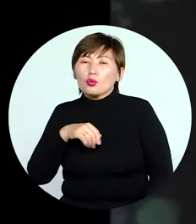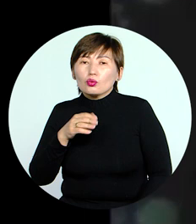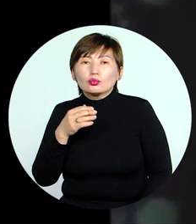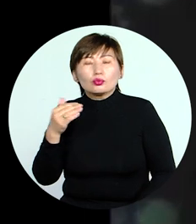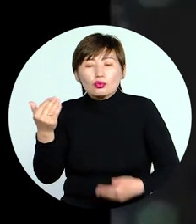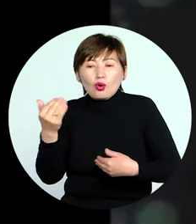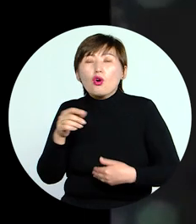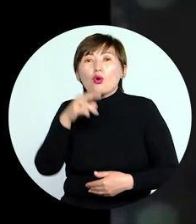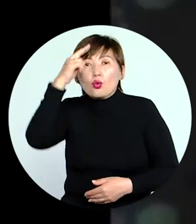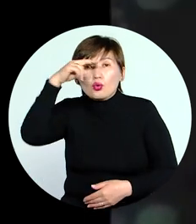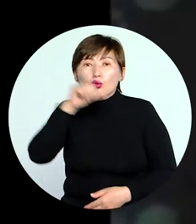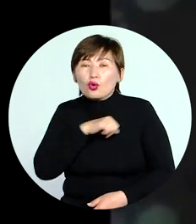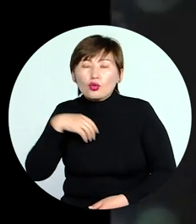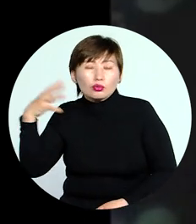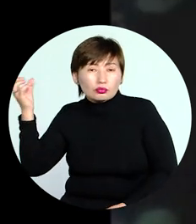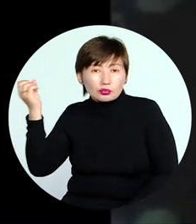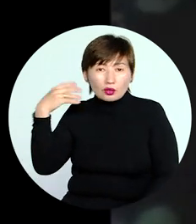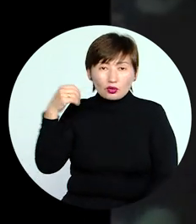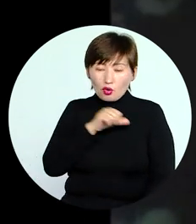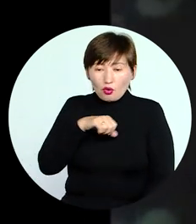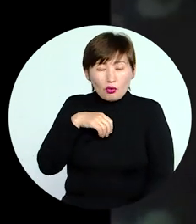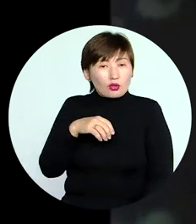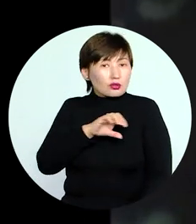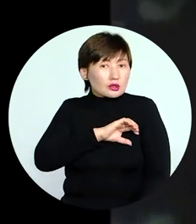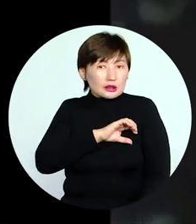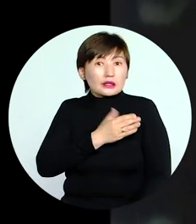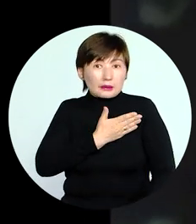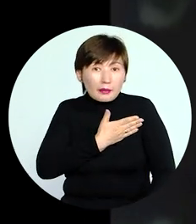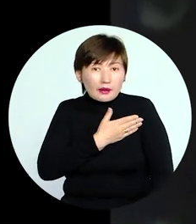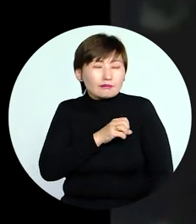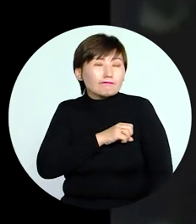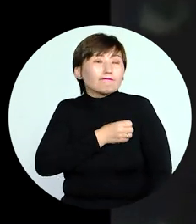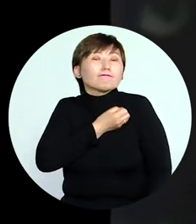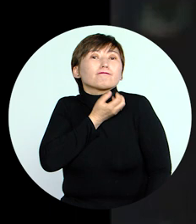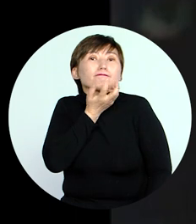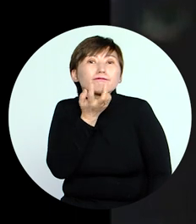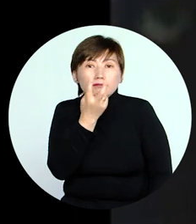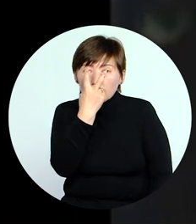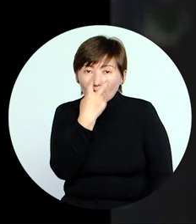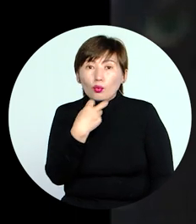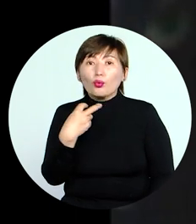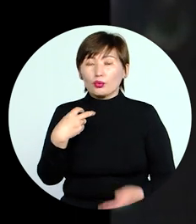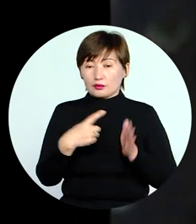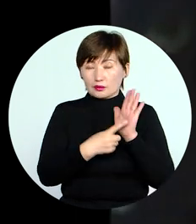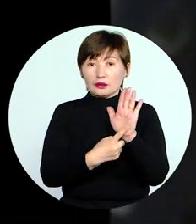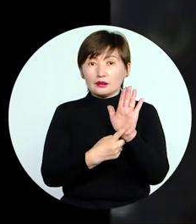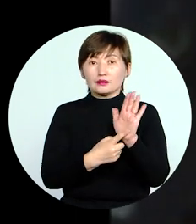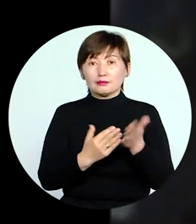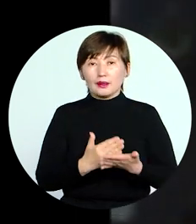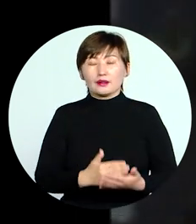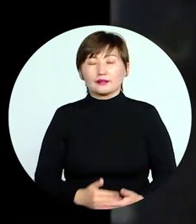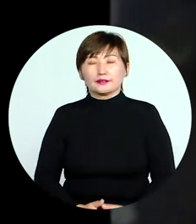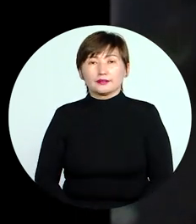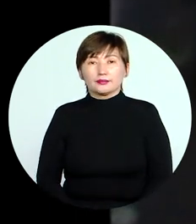тухайн дууг сонсоод өөрт одоо санагдсан өөрт мэдгдсэн мэдрэмжээр илэрхийлж байгаа байдал нь бол энэ хүүхэд ойлж